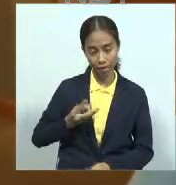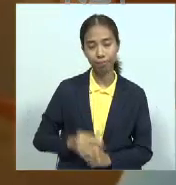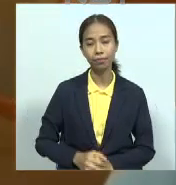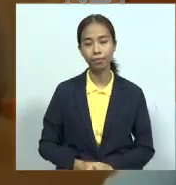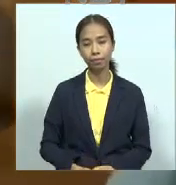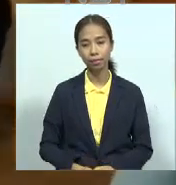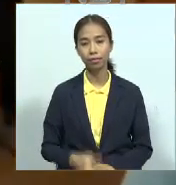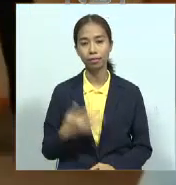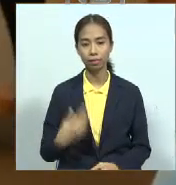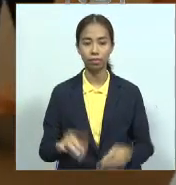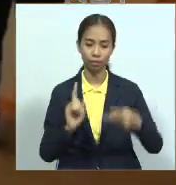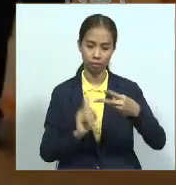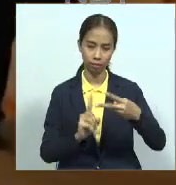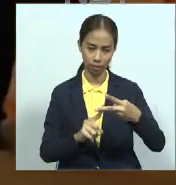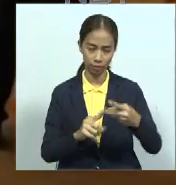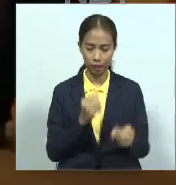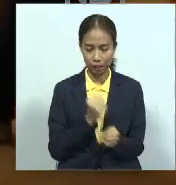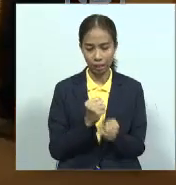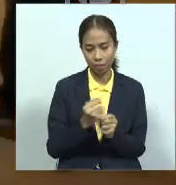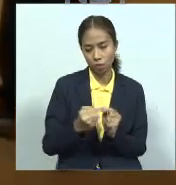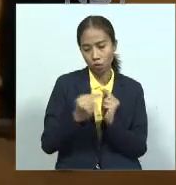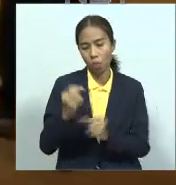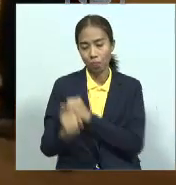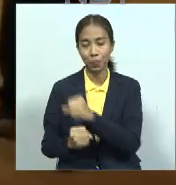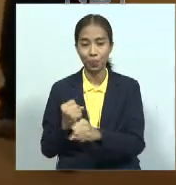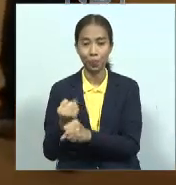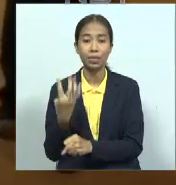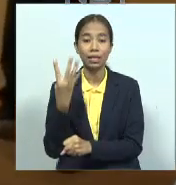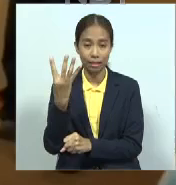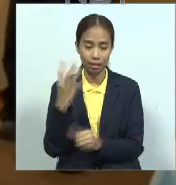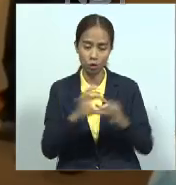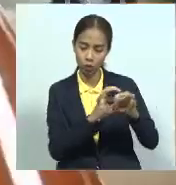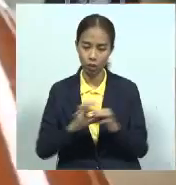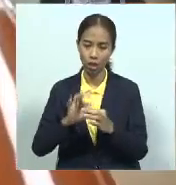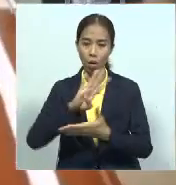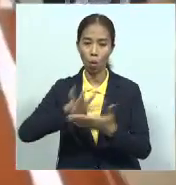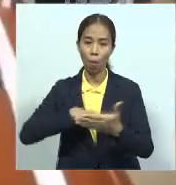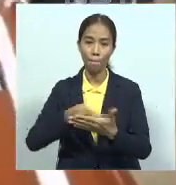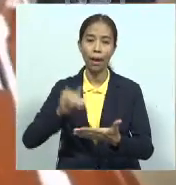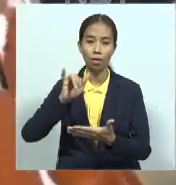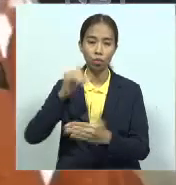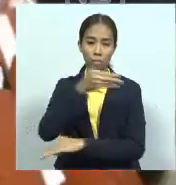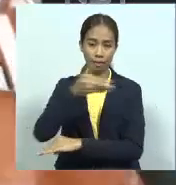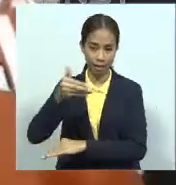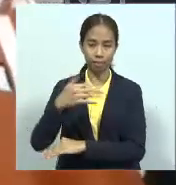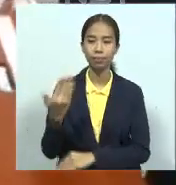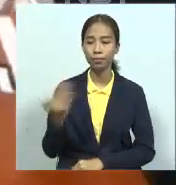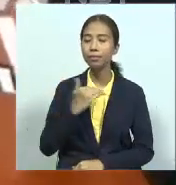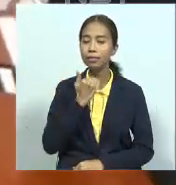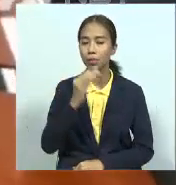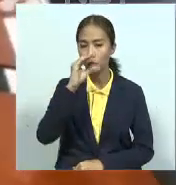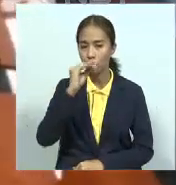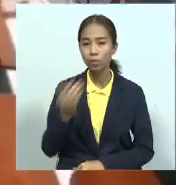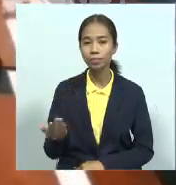อีกอย่างนึงคือนโยบายต่อเนื่องระยะ4ปีที่จะต้องสอดคล้องกับยุทธศาสตร์ชาติครับฟังเสียงคุณกอบศักดิ์ภูตระกู